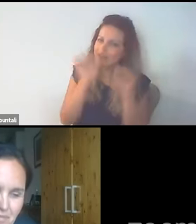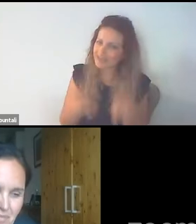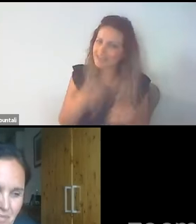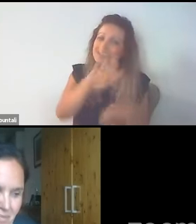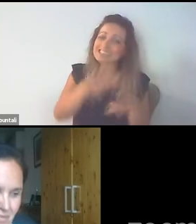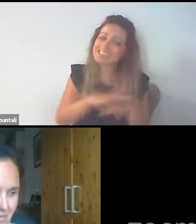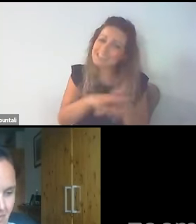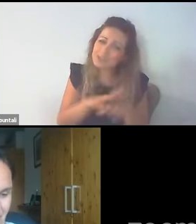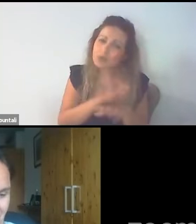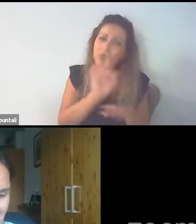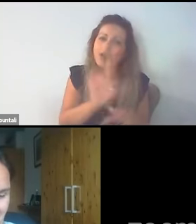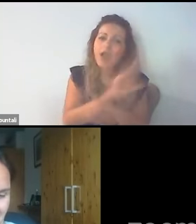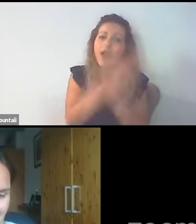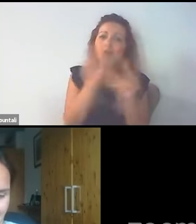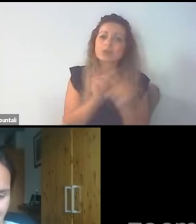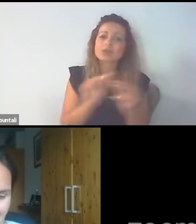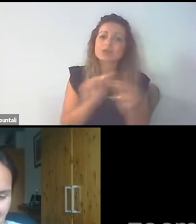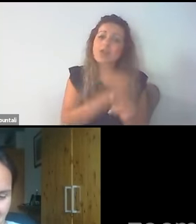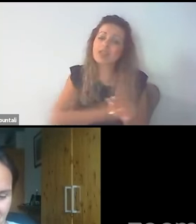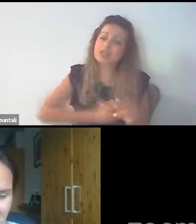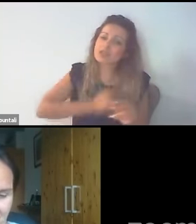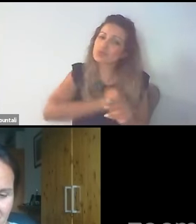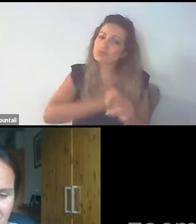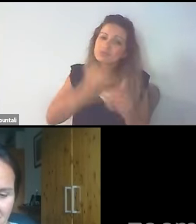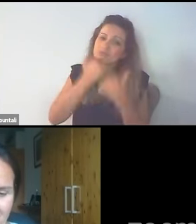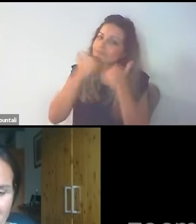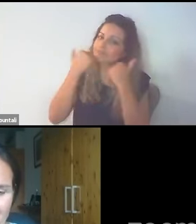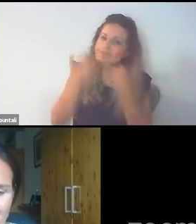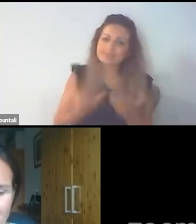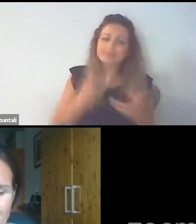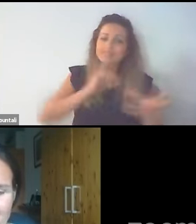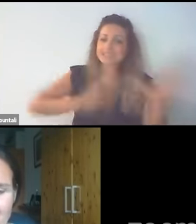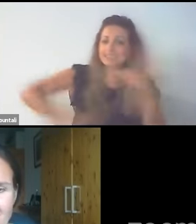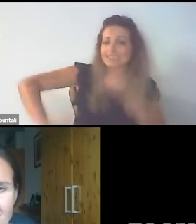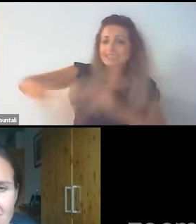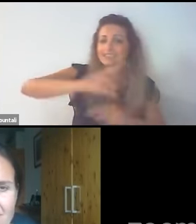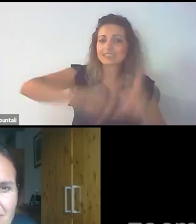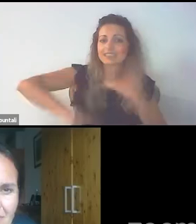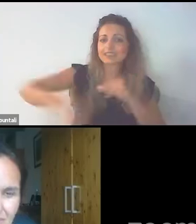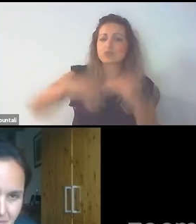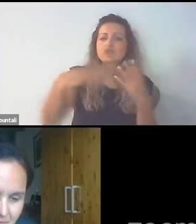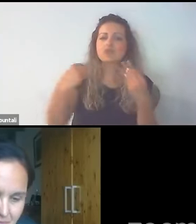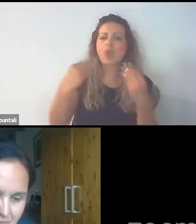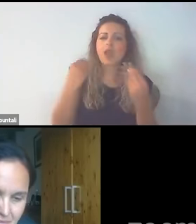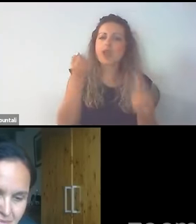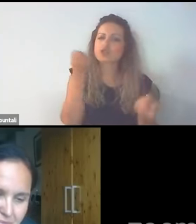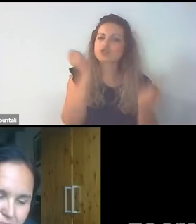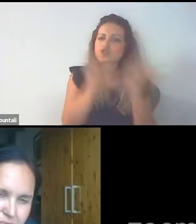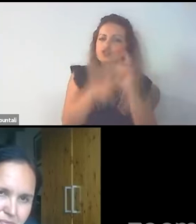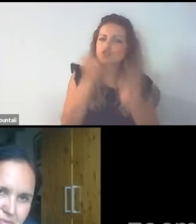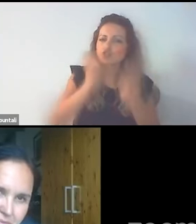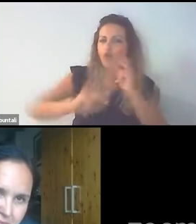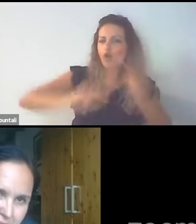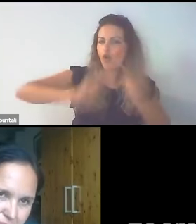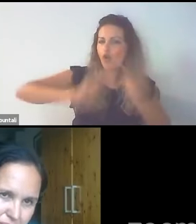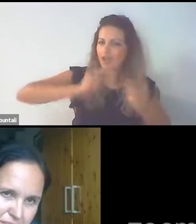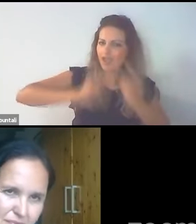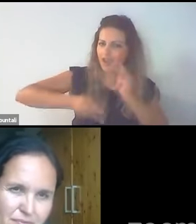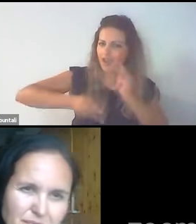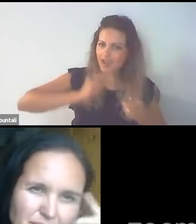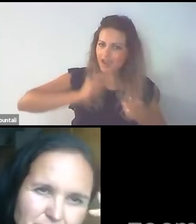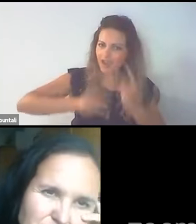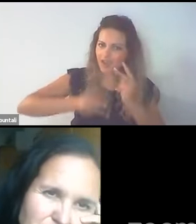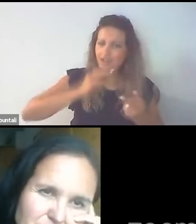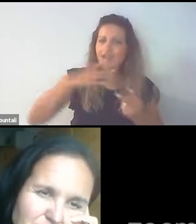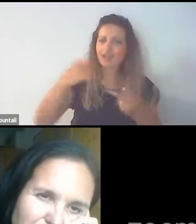δυστυχώς δεν θα έχουμε τη δυνατότητα να συζητήσουμε τα πολλά σχόλια που έχετε συμπληρώσει κάτω από το